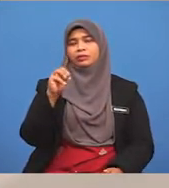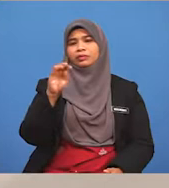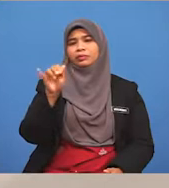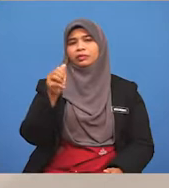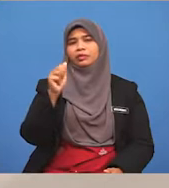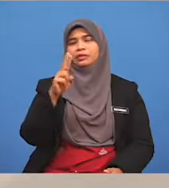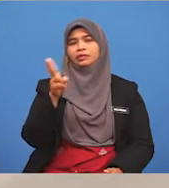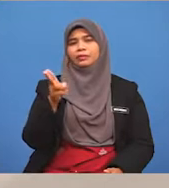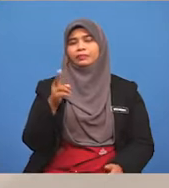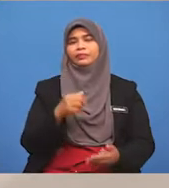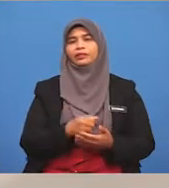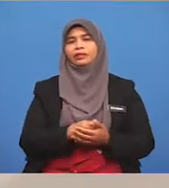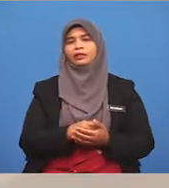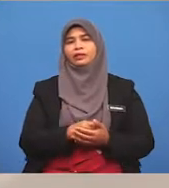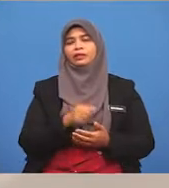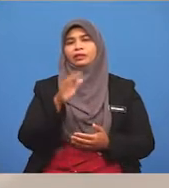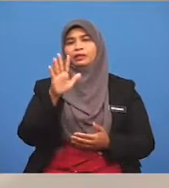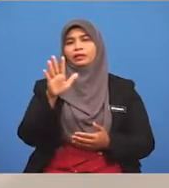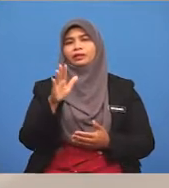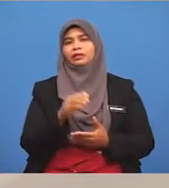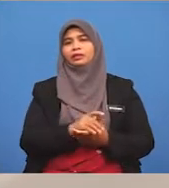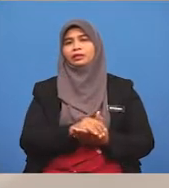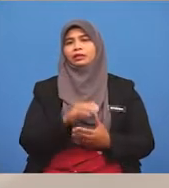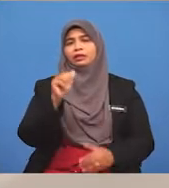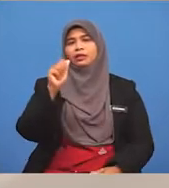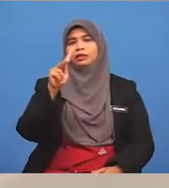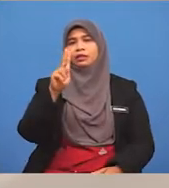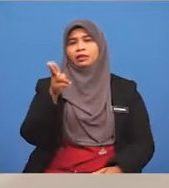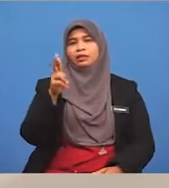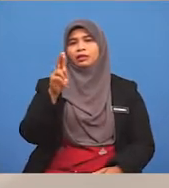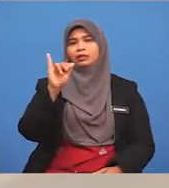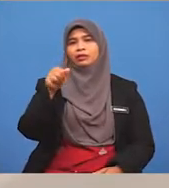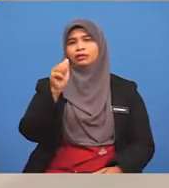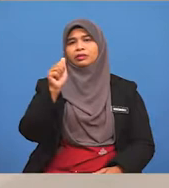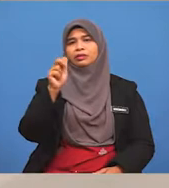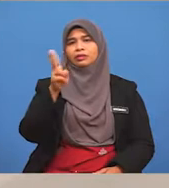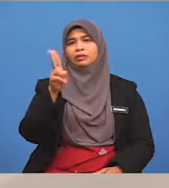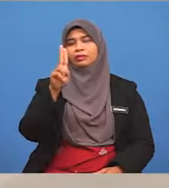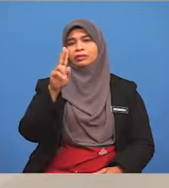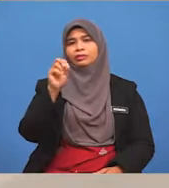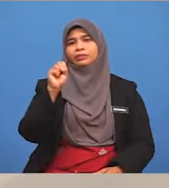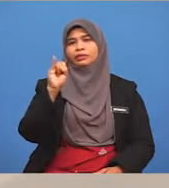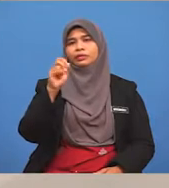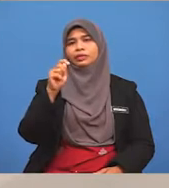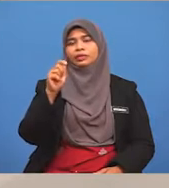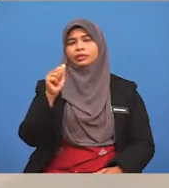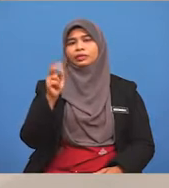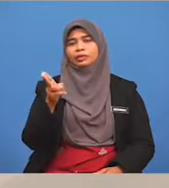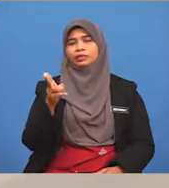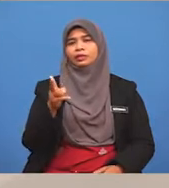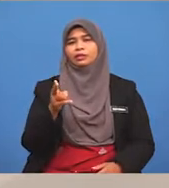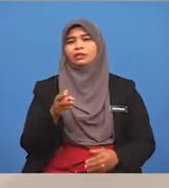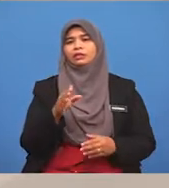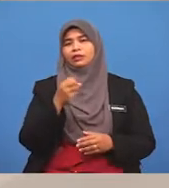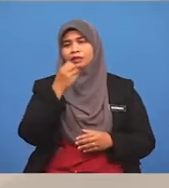bin Hanbal. Yang kelima, akhrajahu as-sittah, hadis yang diriwayatkan